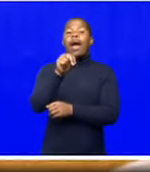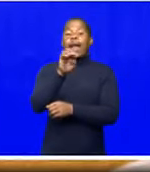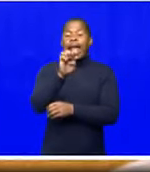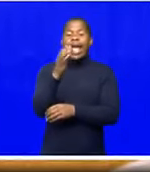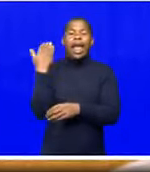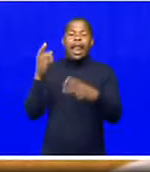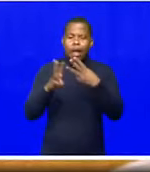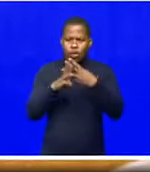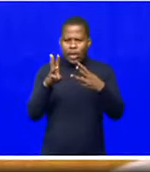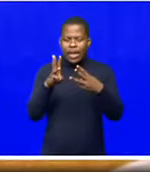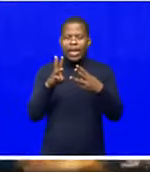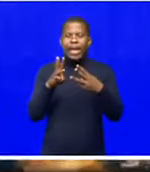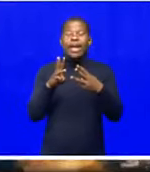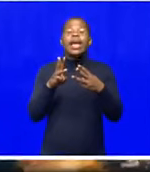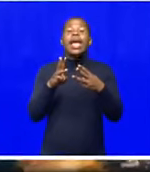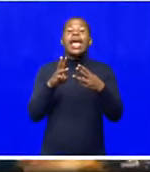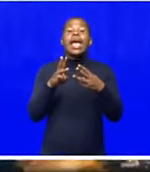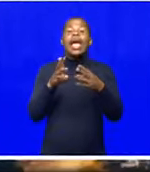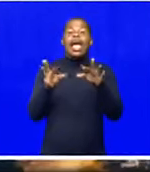leliphelile.